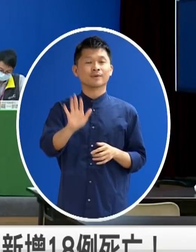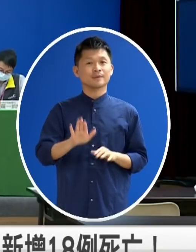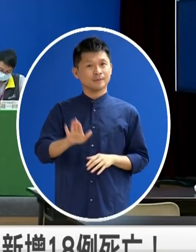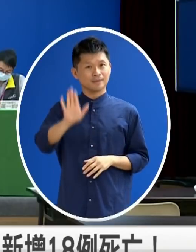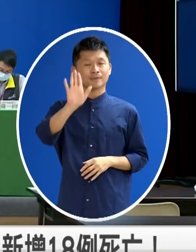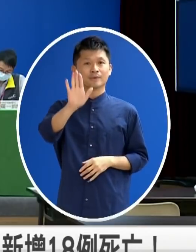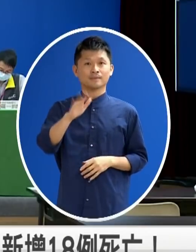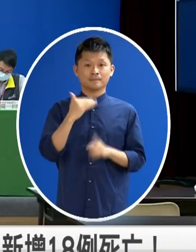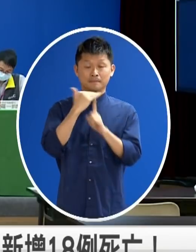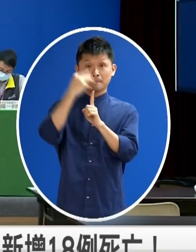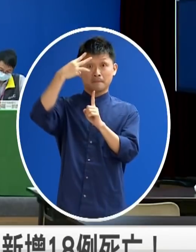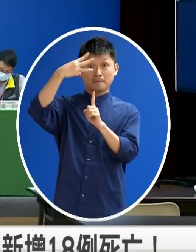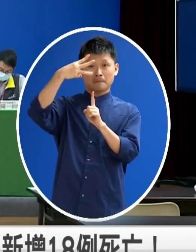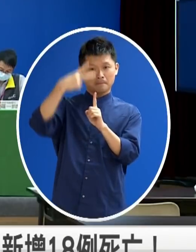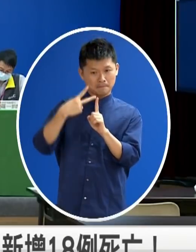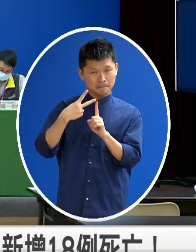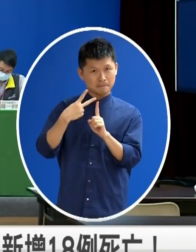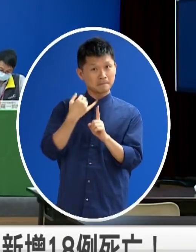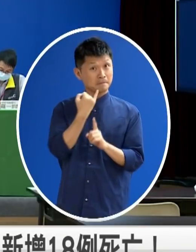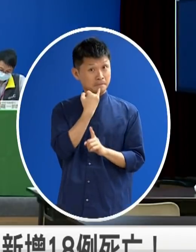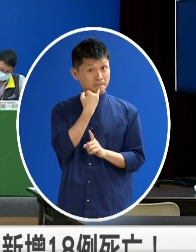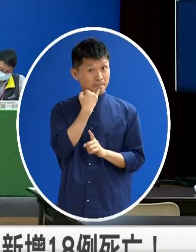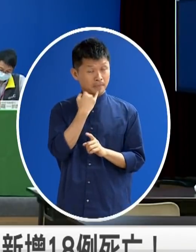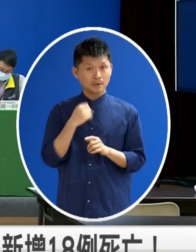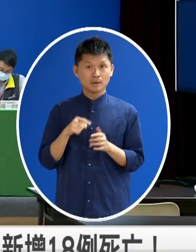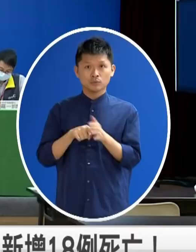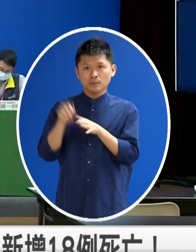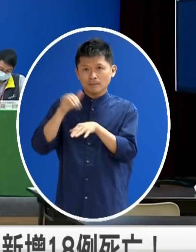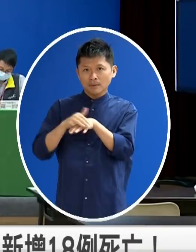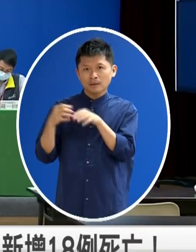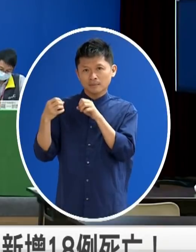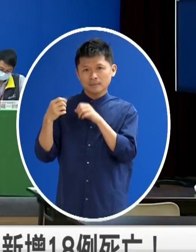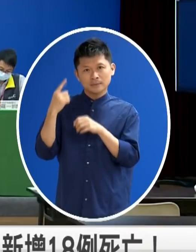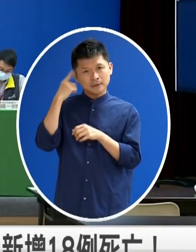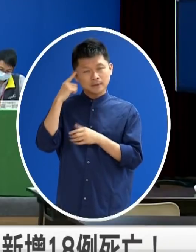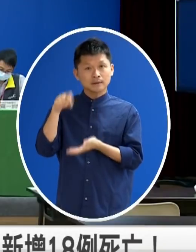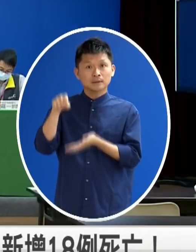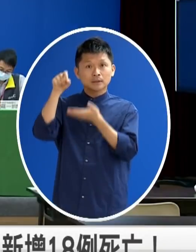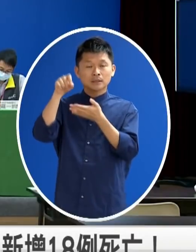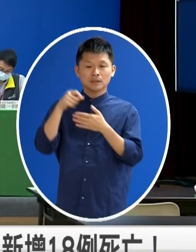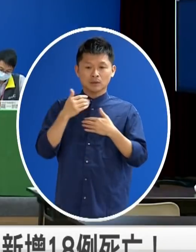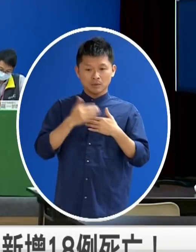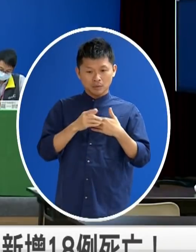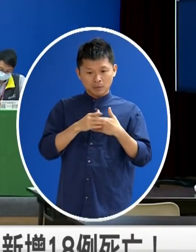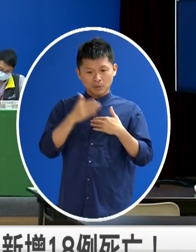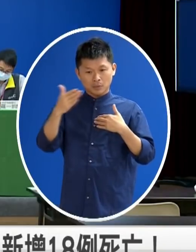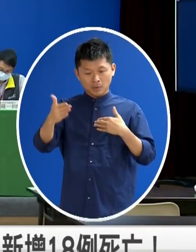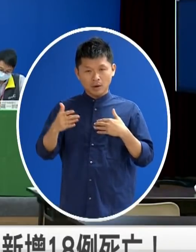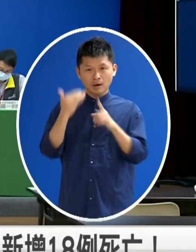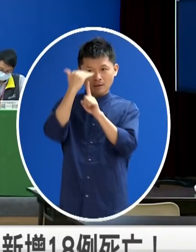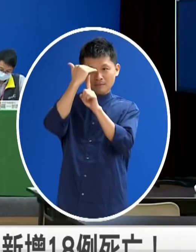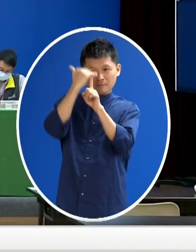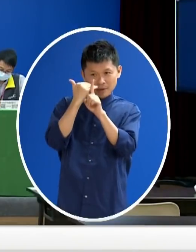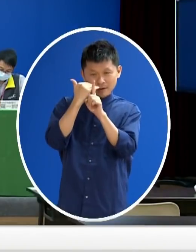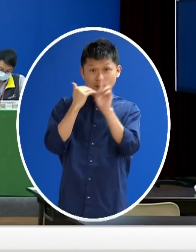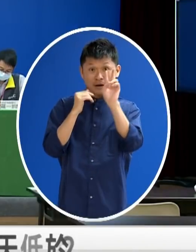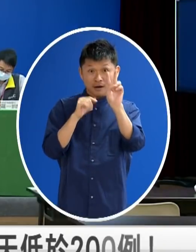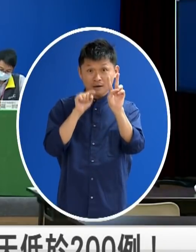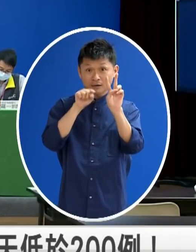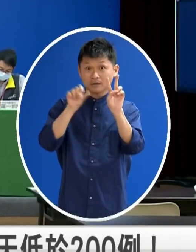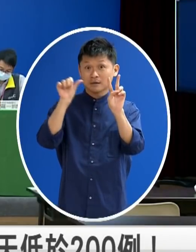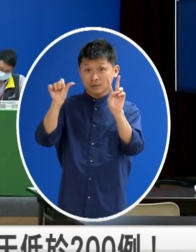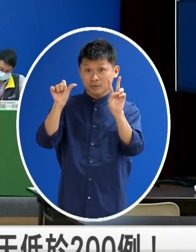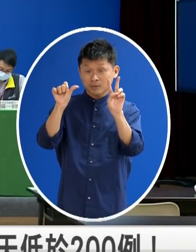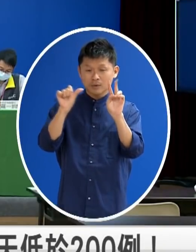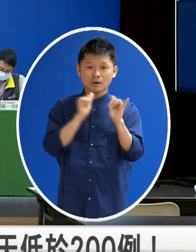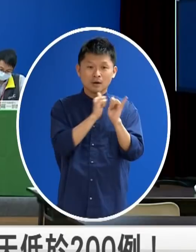说三级警戒降级有望吗？因为工卫专家陈秀熙表示说，建议先有一个过渡期的 2.5 级版本，先让部分